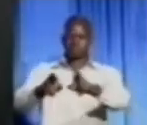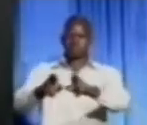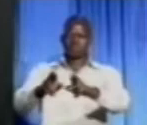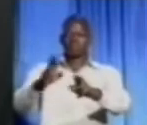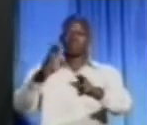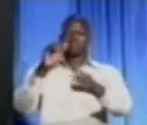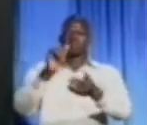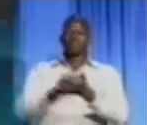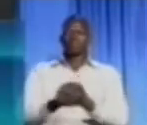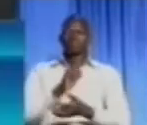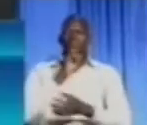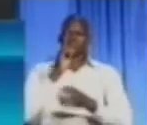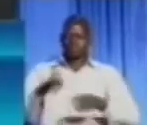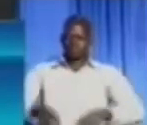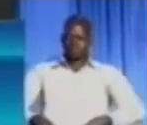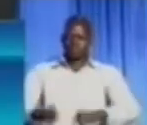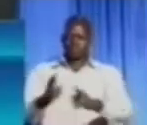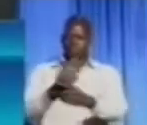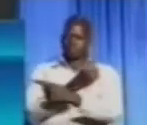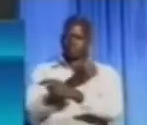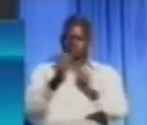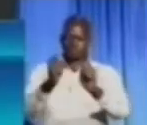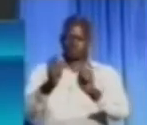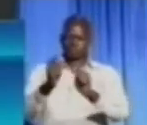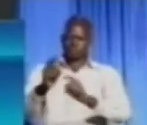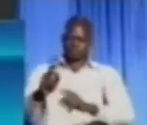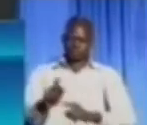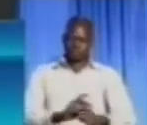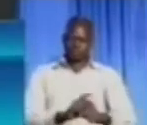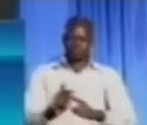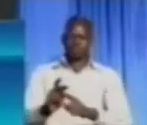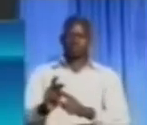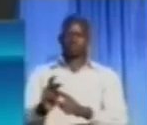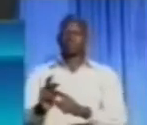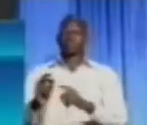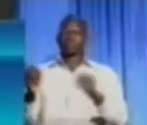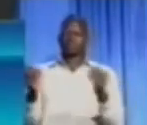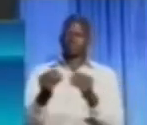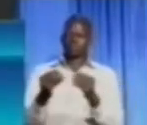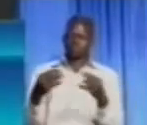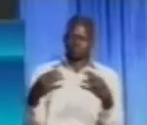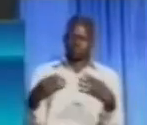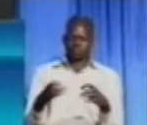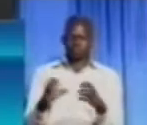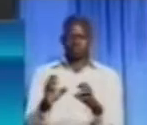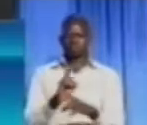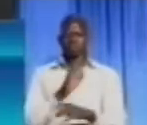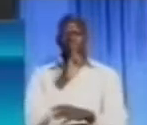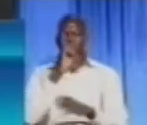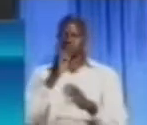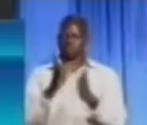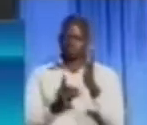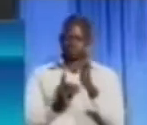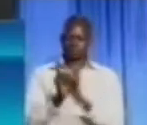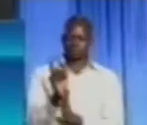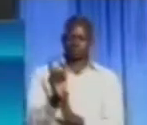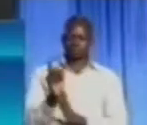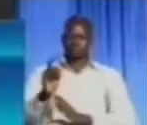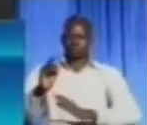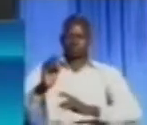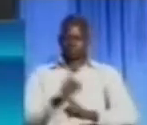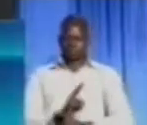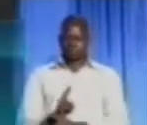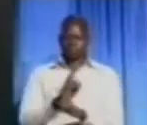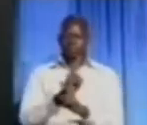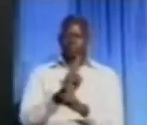une route extrêmement trafiquée, dont le trafic est élevé plutôt. Et l'entretien courant ne